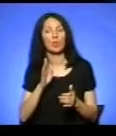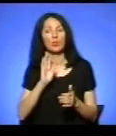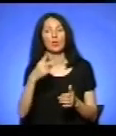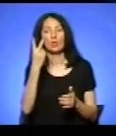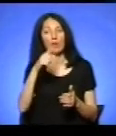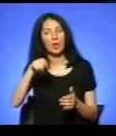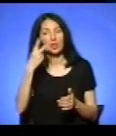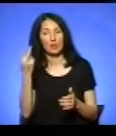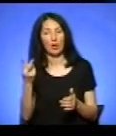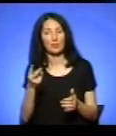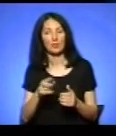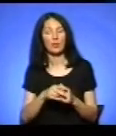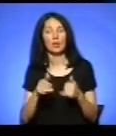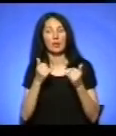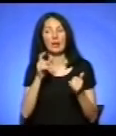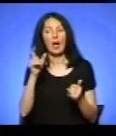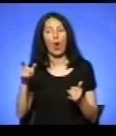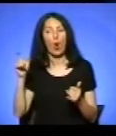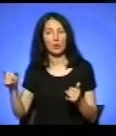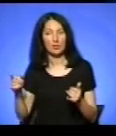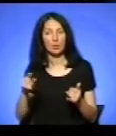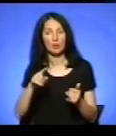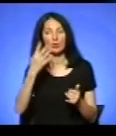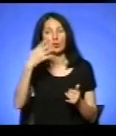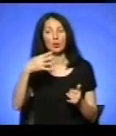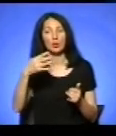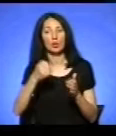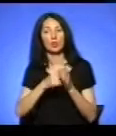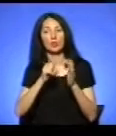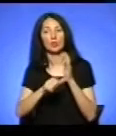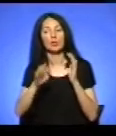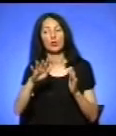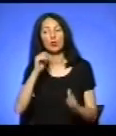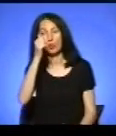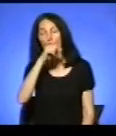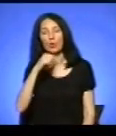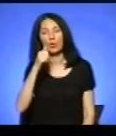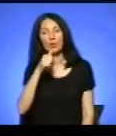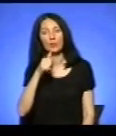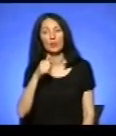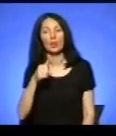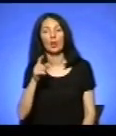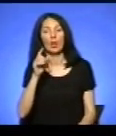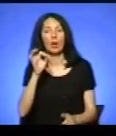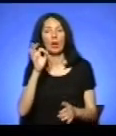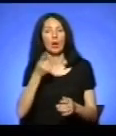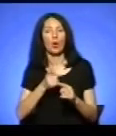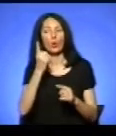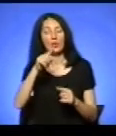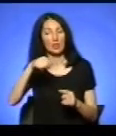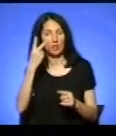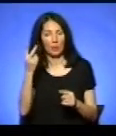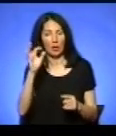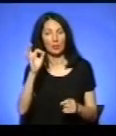2,2. Для осіб з 40 до 64 роки, коригуючий коефіцієнт 1,2. І, відповідно,